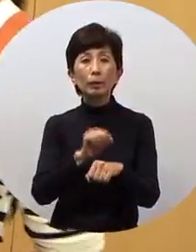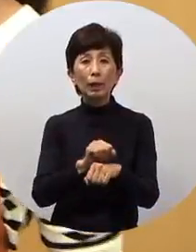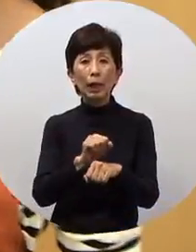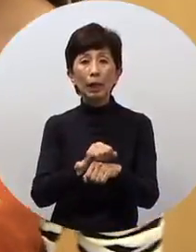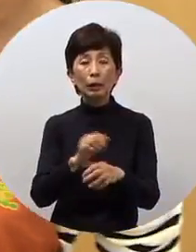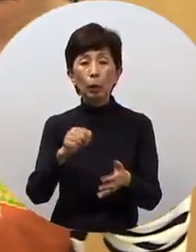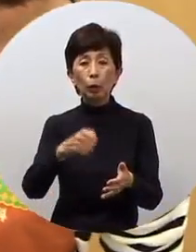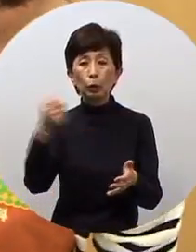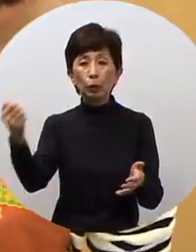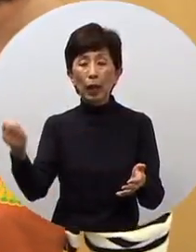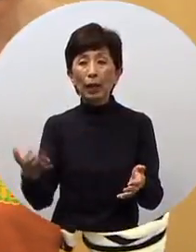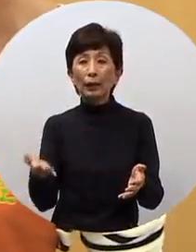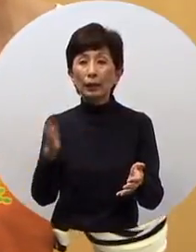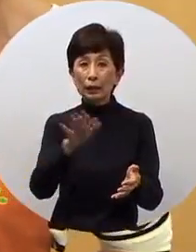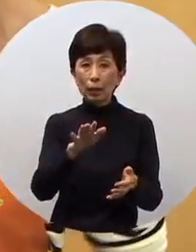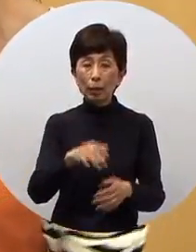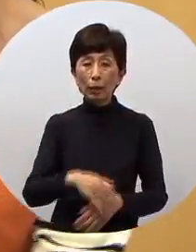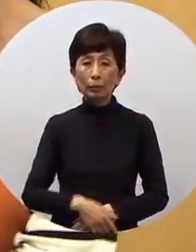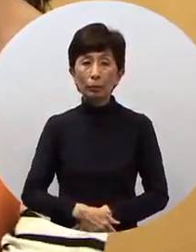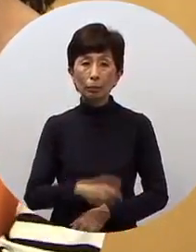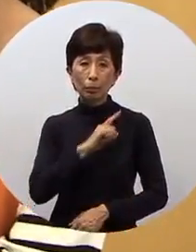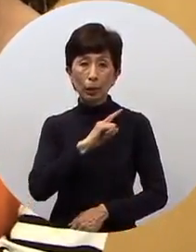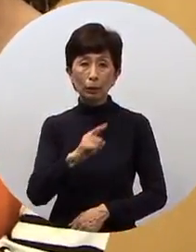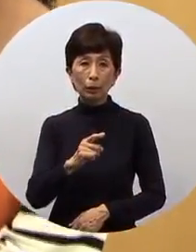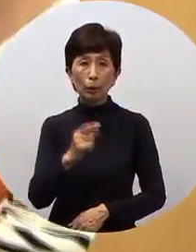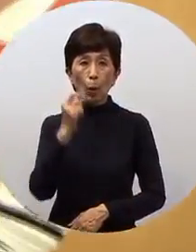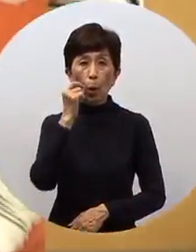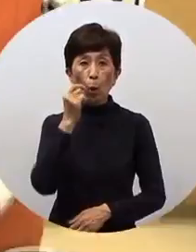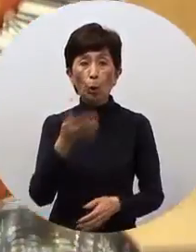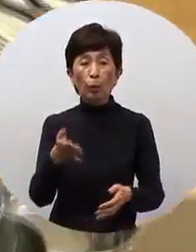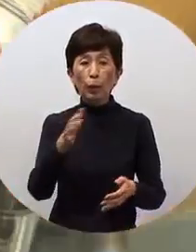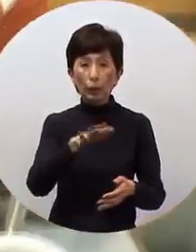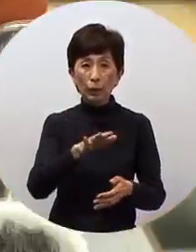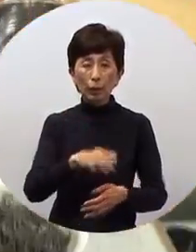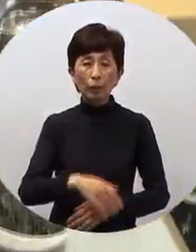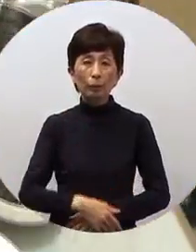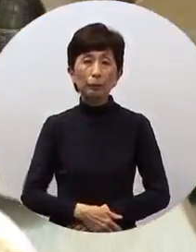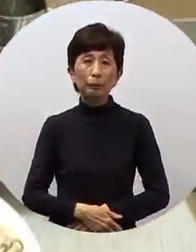に入れていきます。はい、はい、手順としては まずお米を入れていきます。お米ですね。